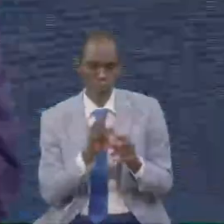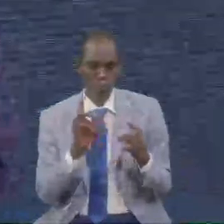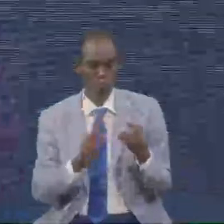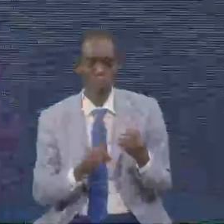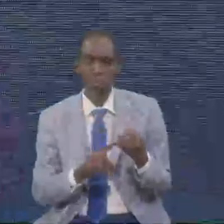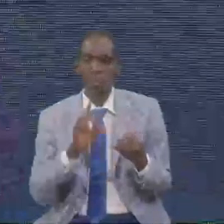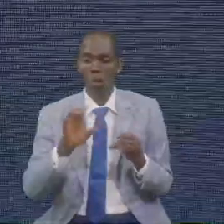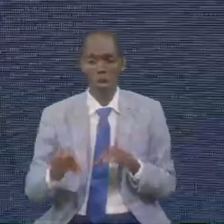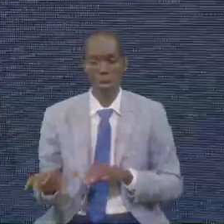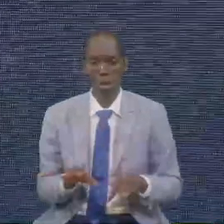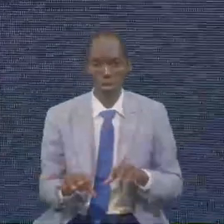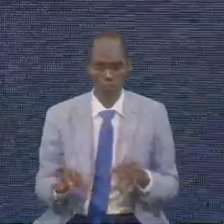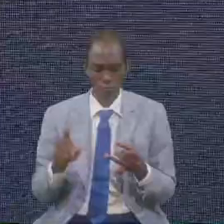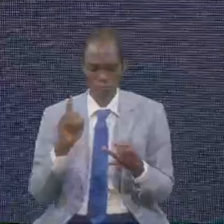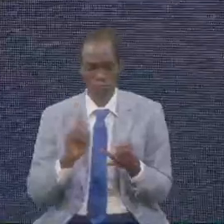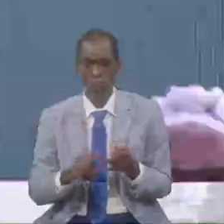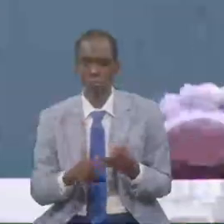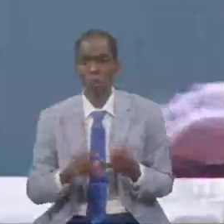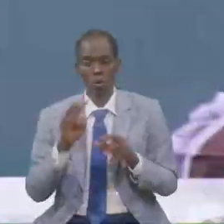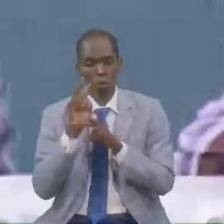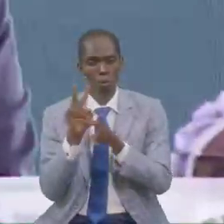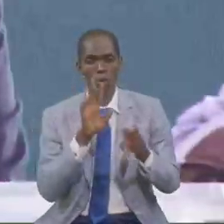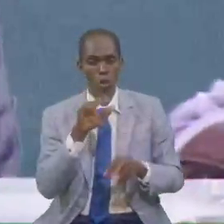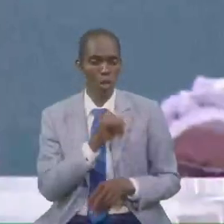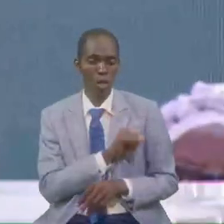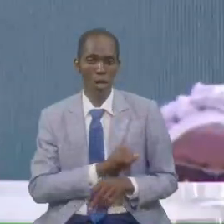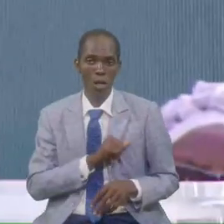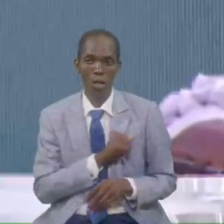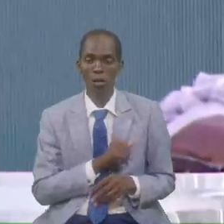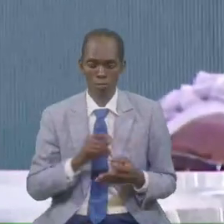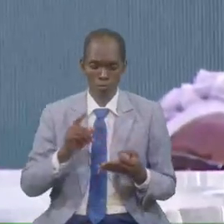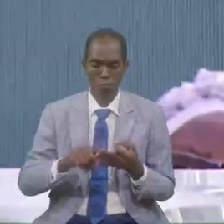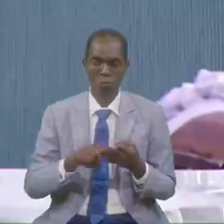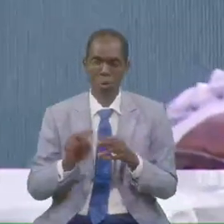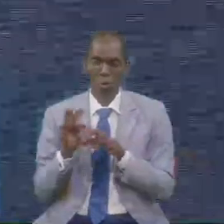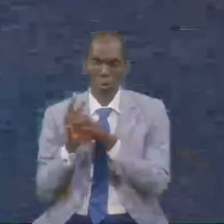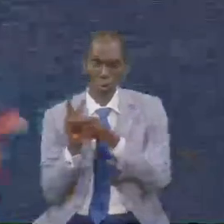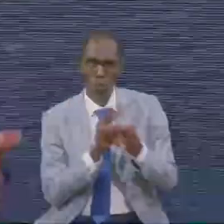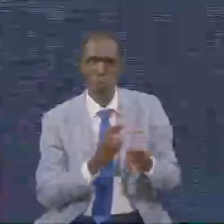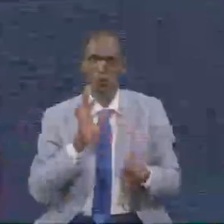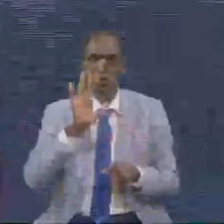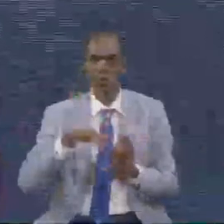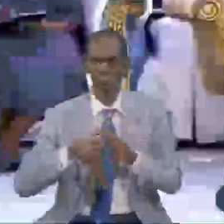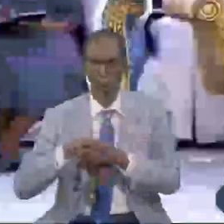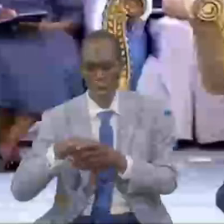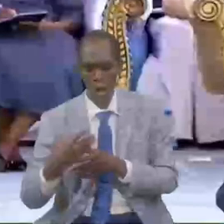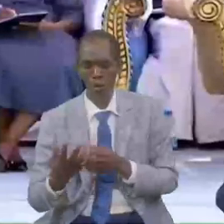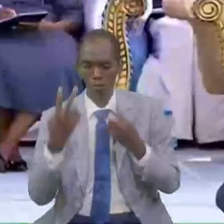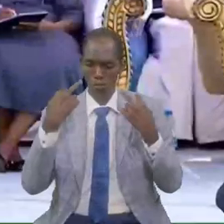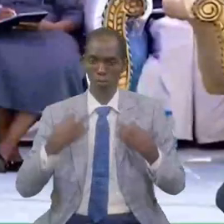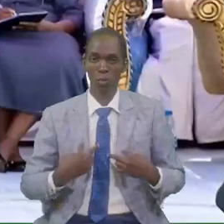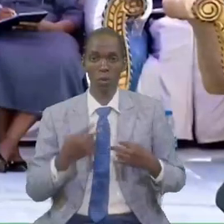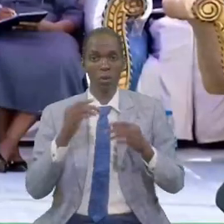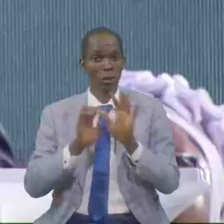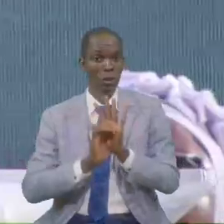actions. Veillez sur vos attitudes. Veillez sur votre apparence. Vous